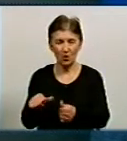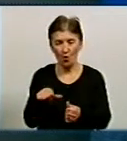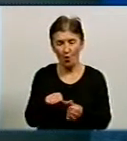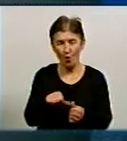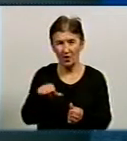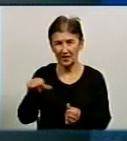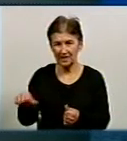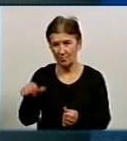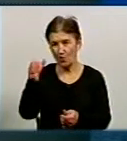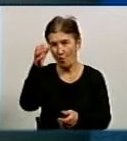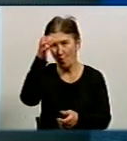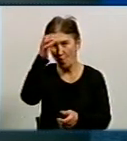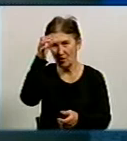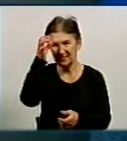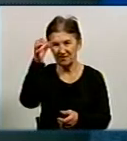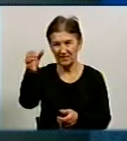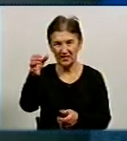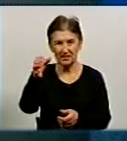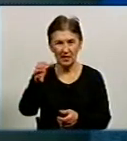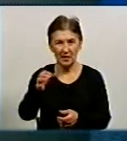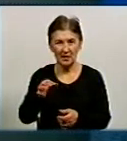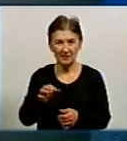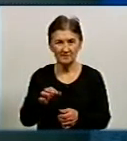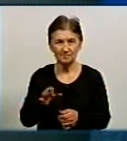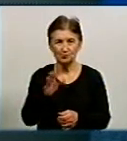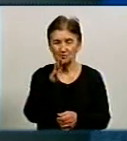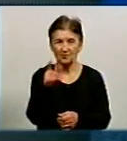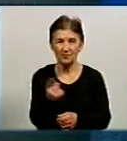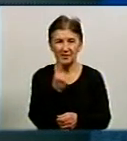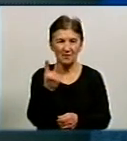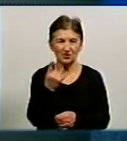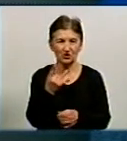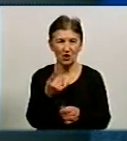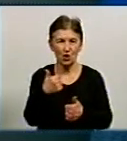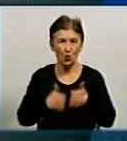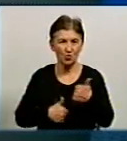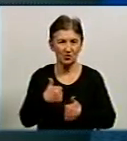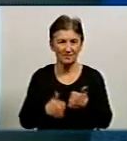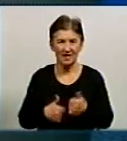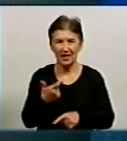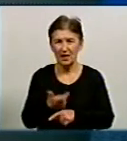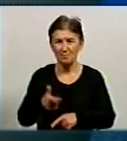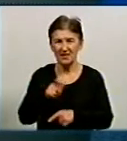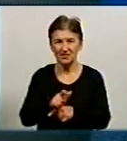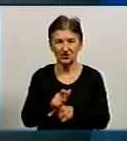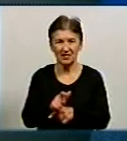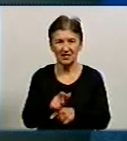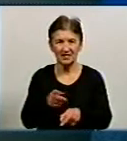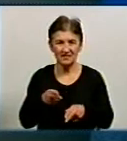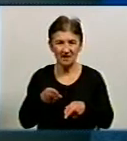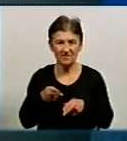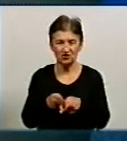самі освітні проекти, адже, ну, ви вже про це згадали, під час перших конкурсів вони, ну, більше заважали, ніж робили